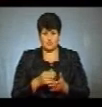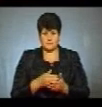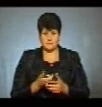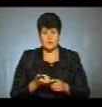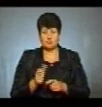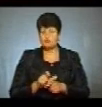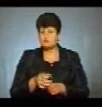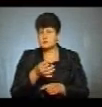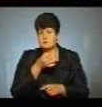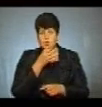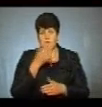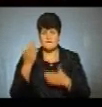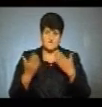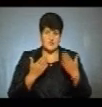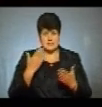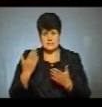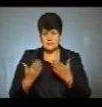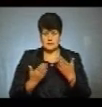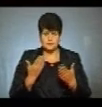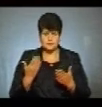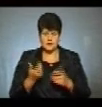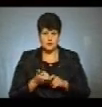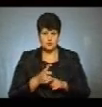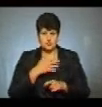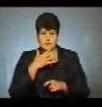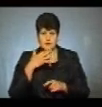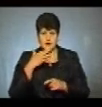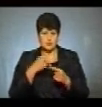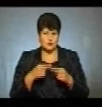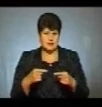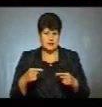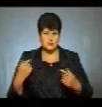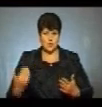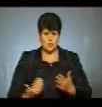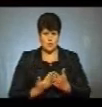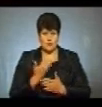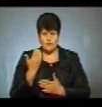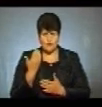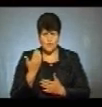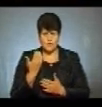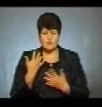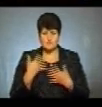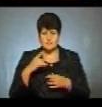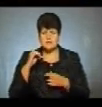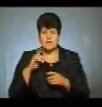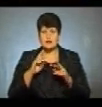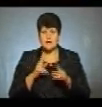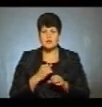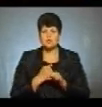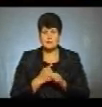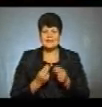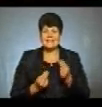Дуже сподобалося, весело, дуже багато різного нового і знаю, як зробити іграшки і